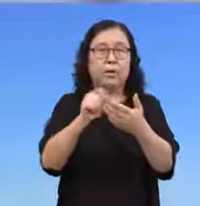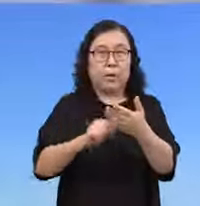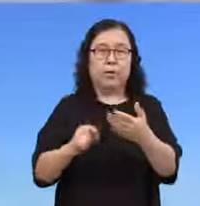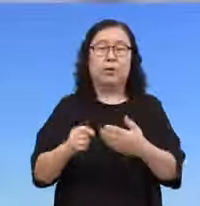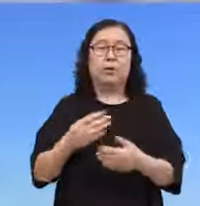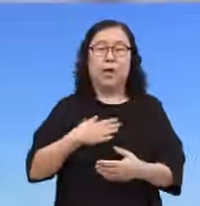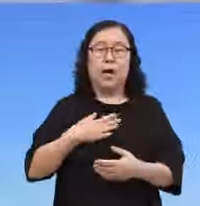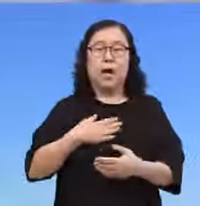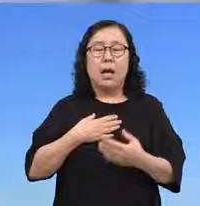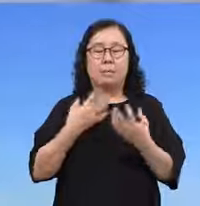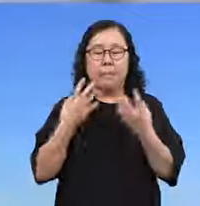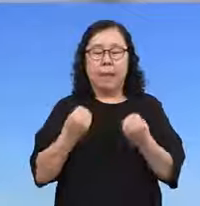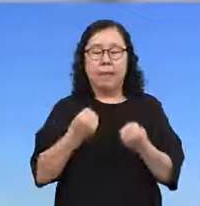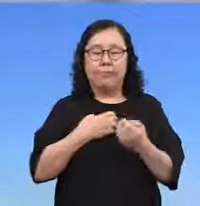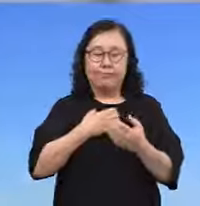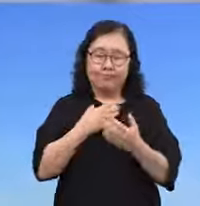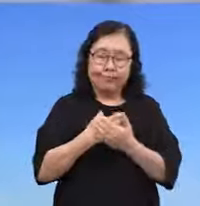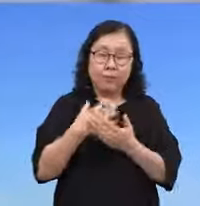많이 와닿았습니다.